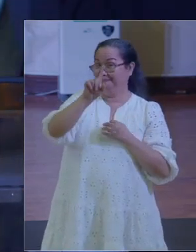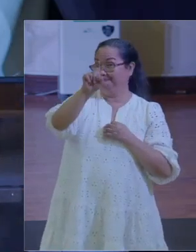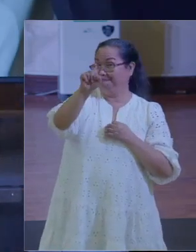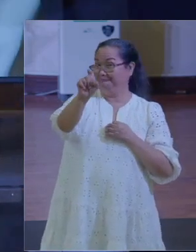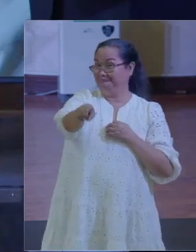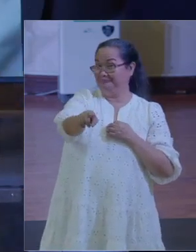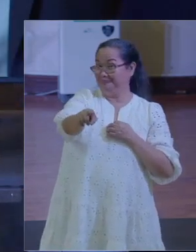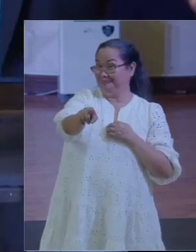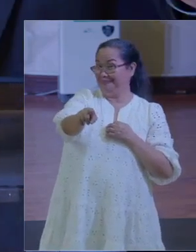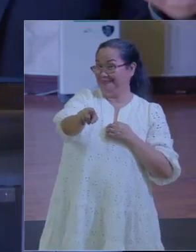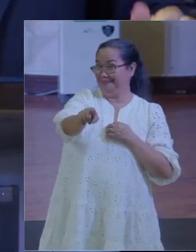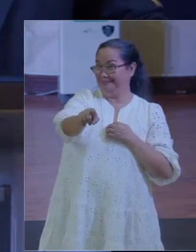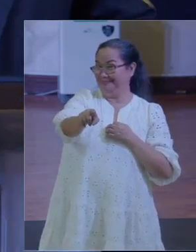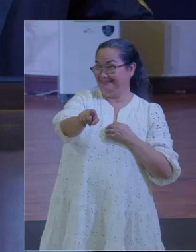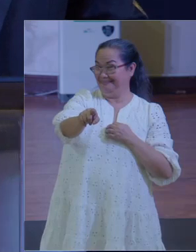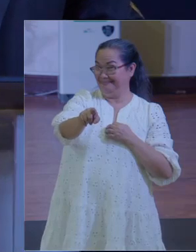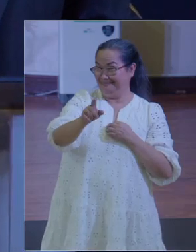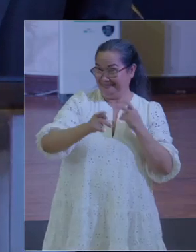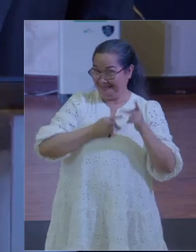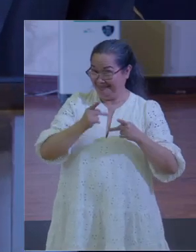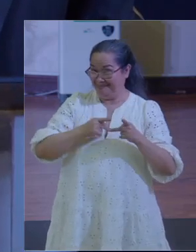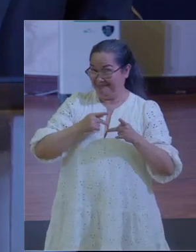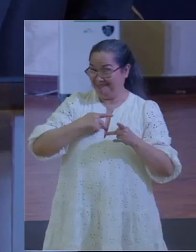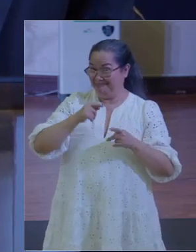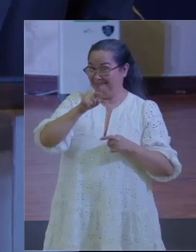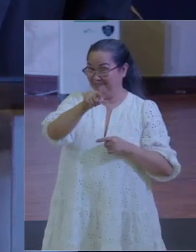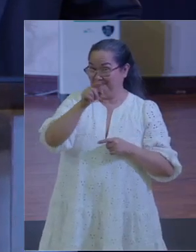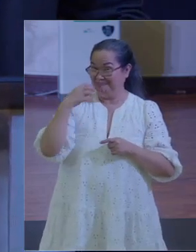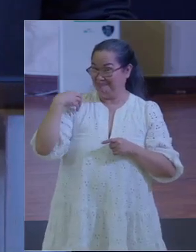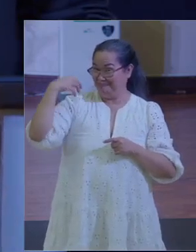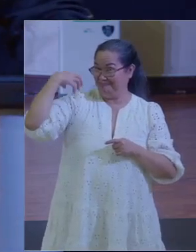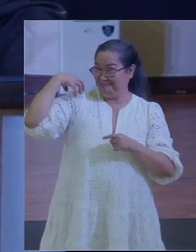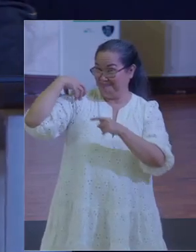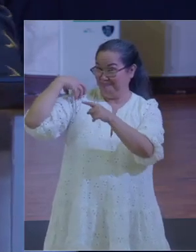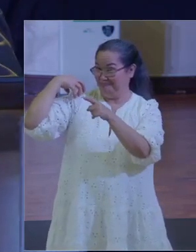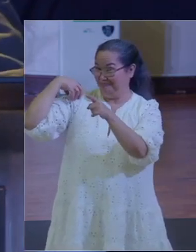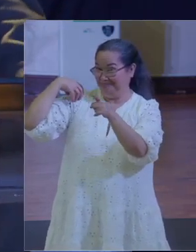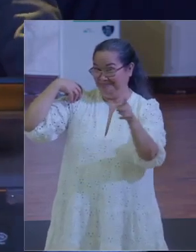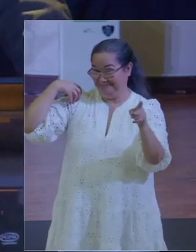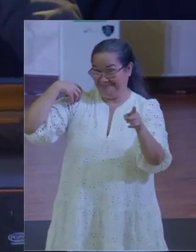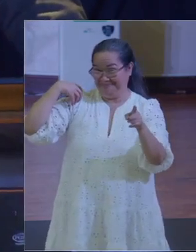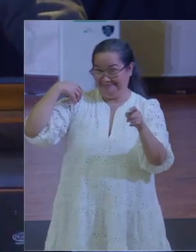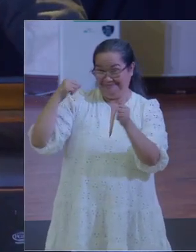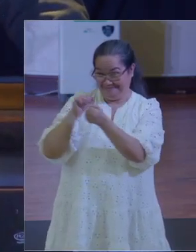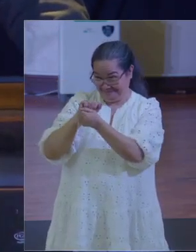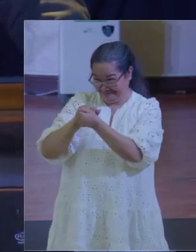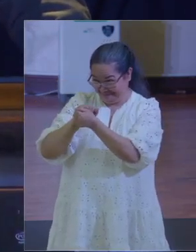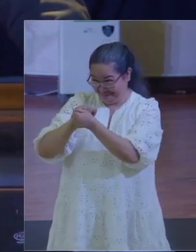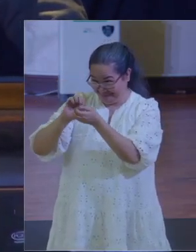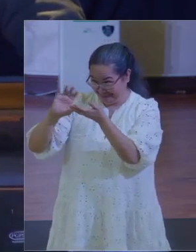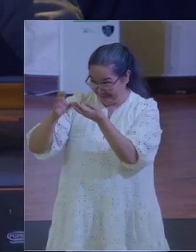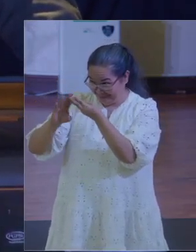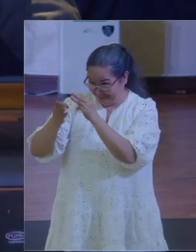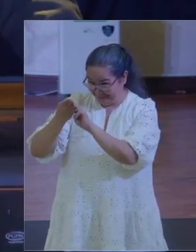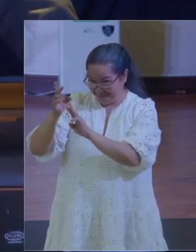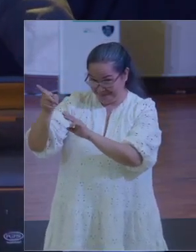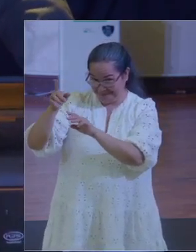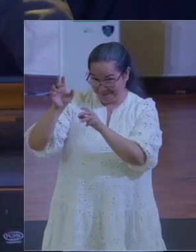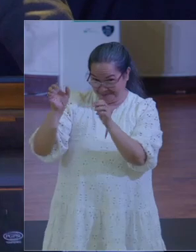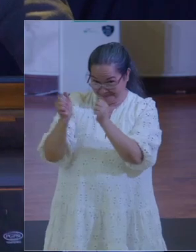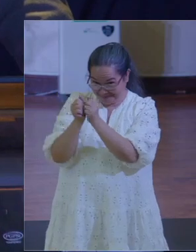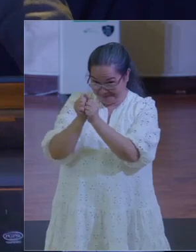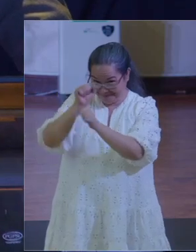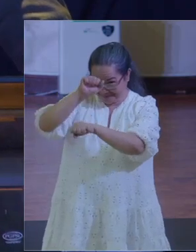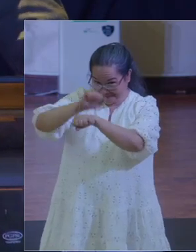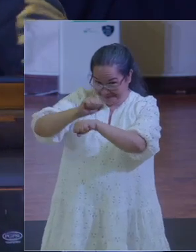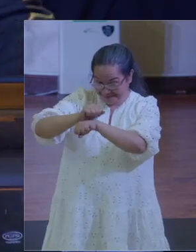Kind ka ba sa workers mo? Kind ka ba sa co-employee mo? So pag